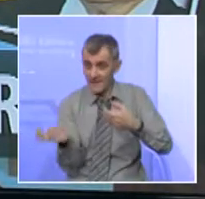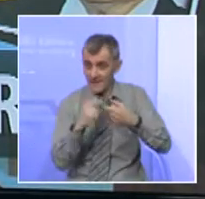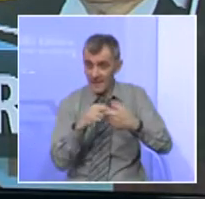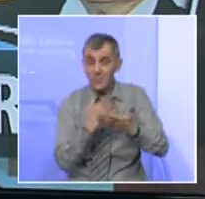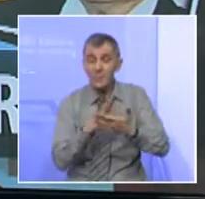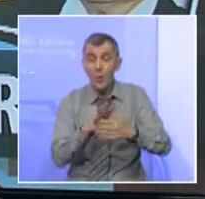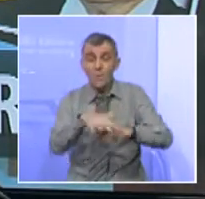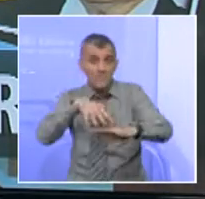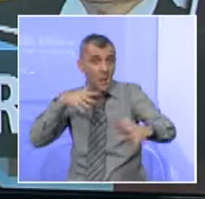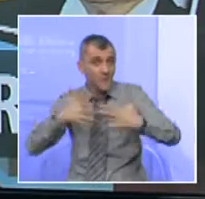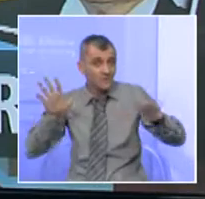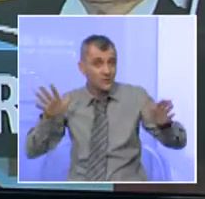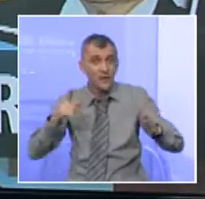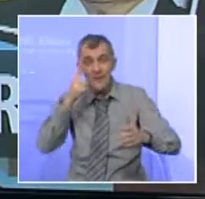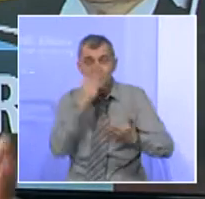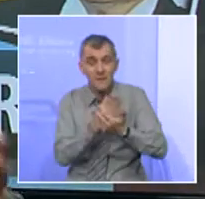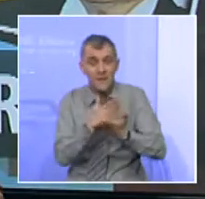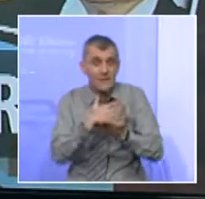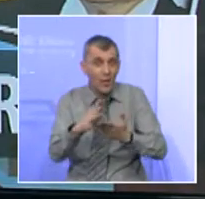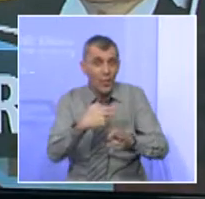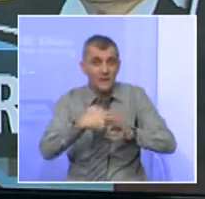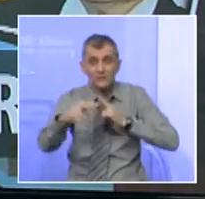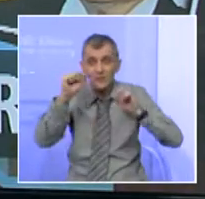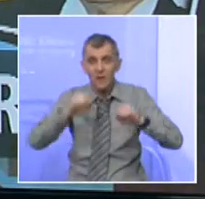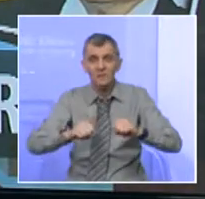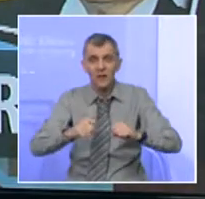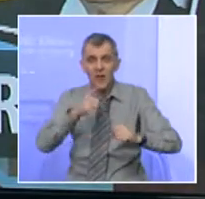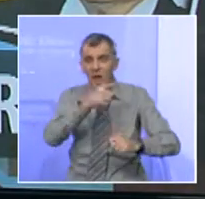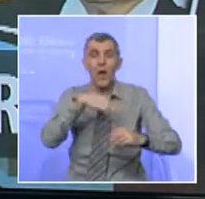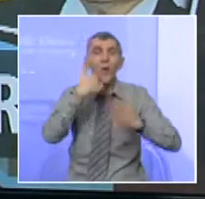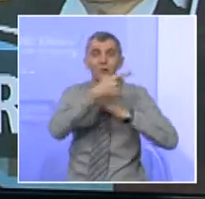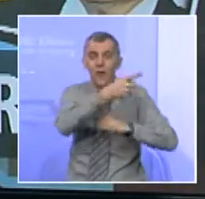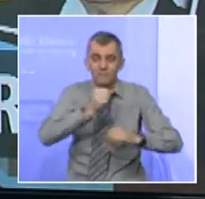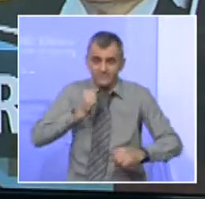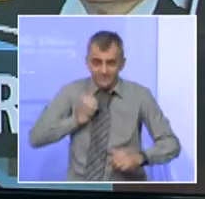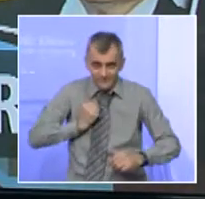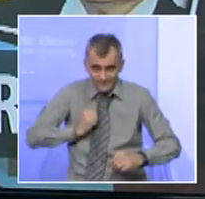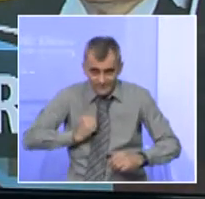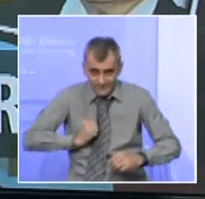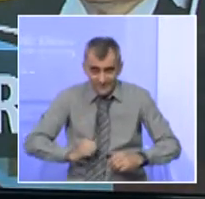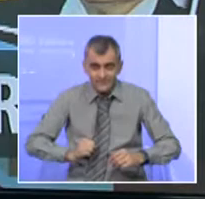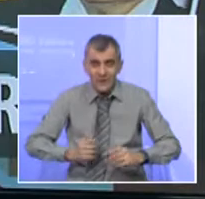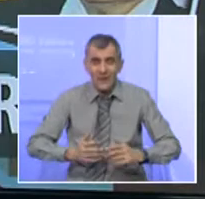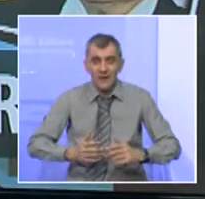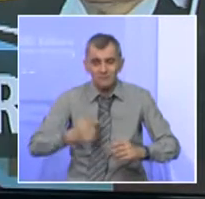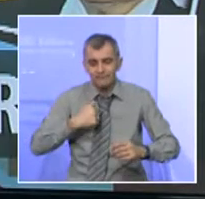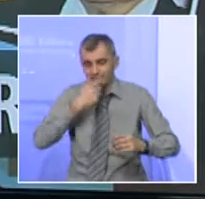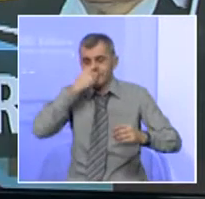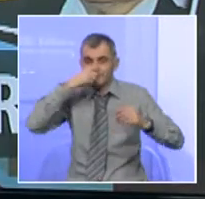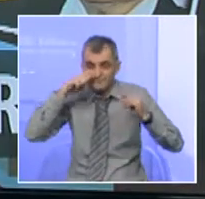većine i biti dio izvršne vlasti, da će onda on biti primoran da